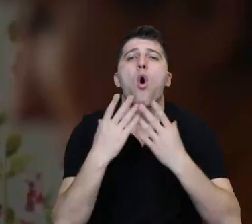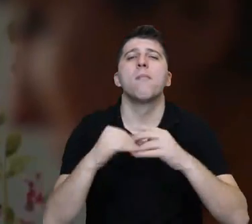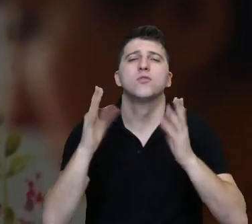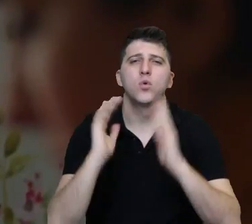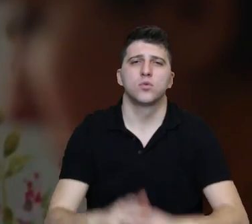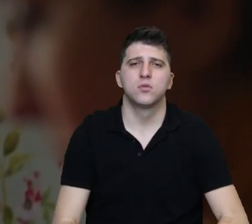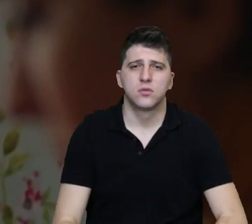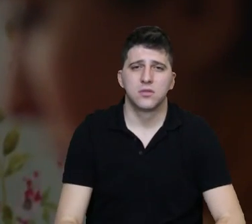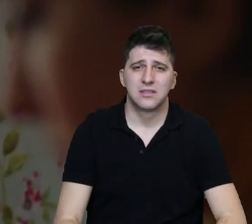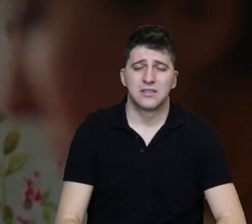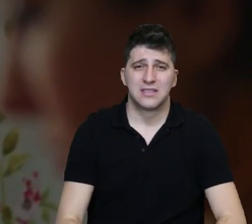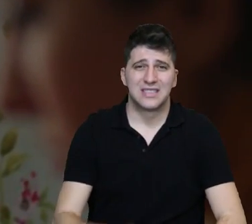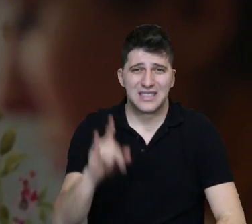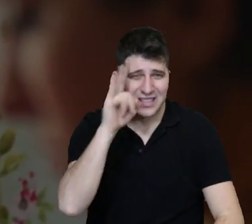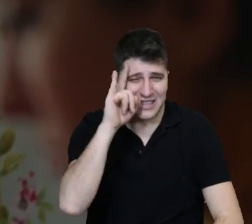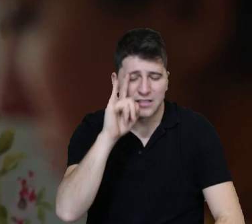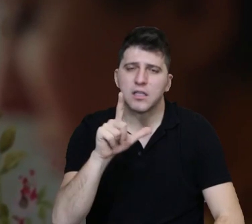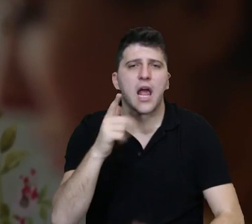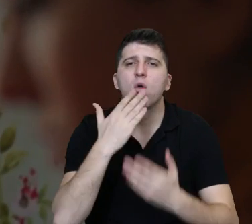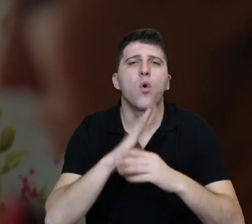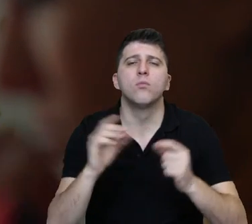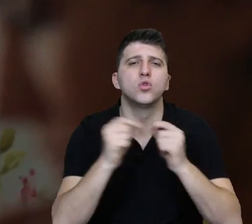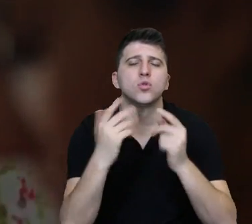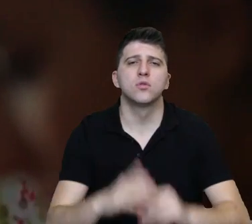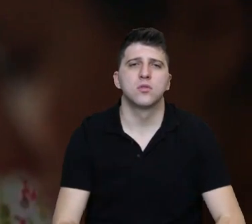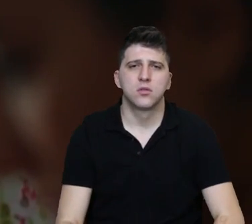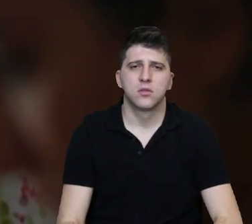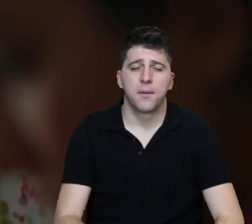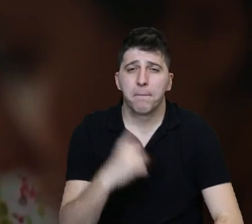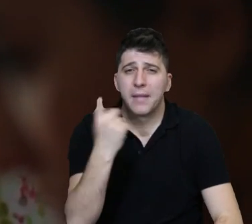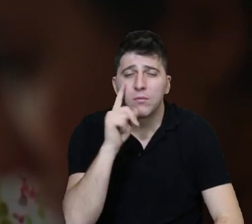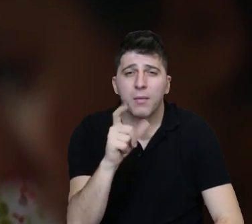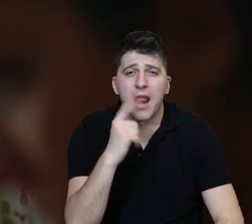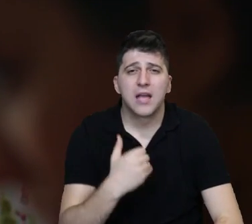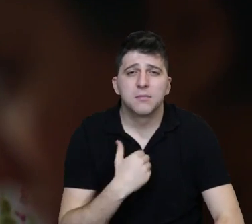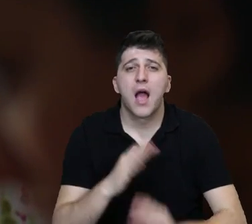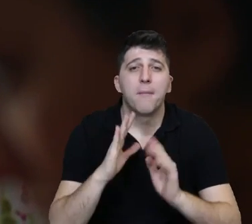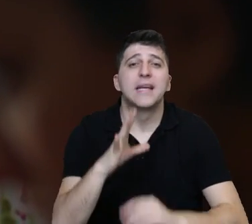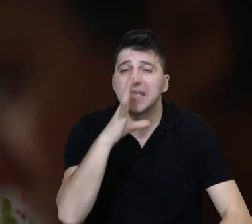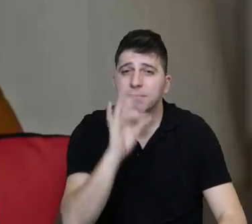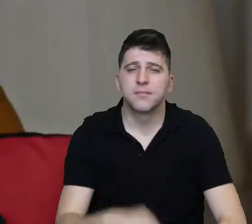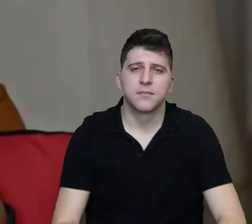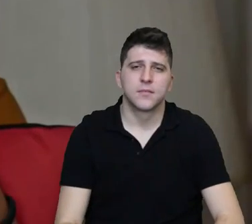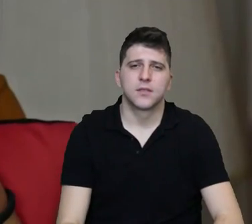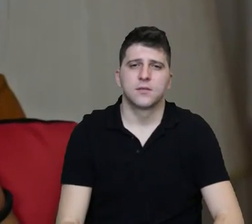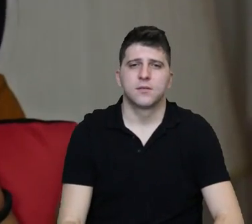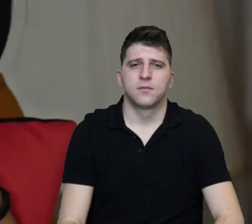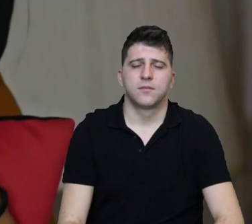olsun. Kıskançlığın ne yeri ne de zamanı Burcu. Birini bulmamız gerek. Ama kim?